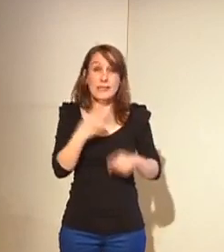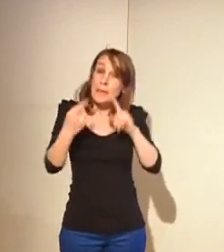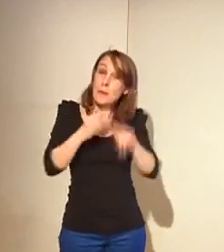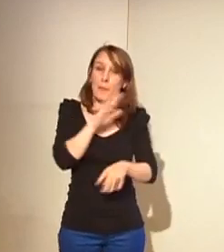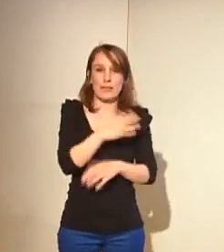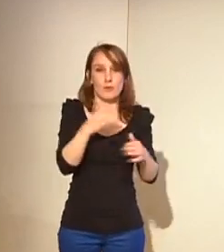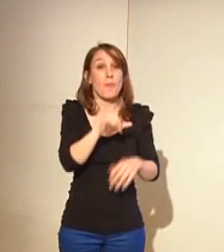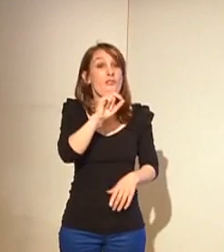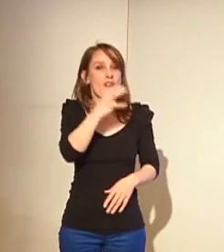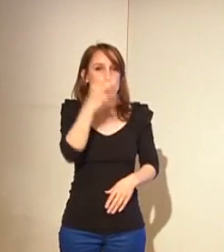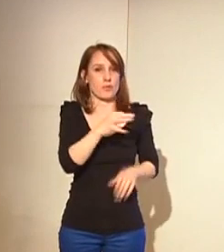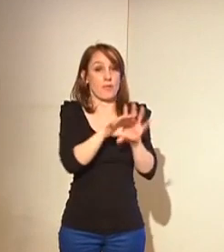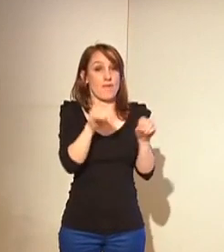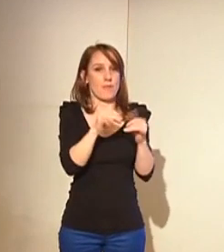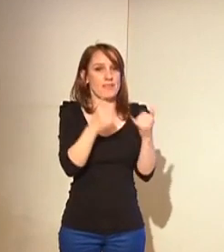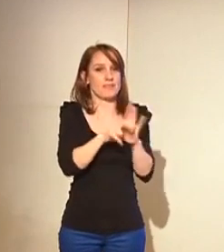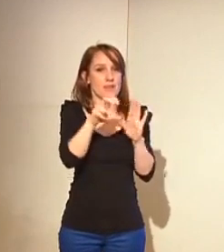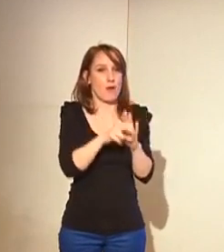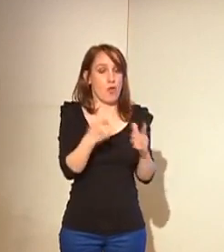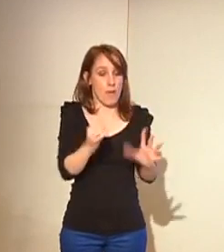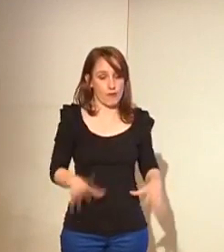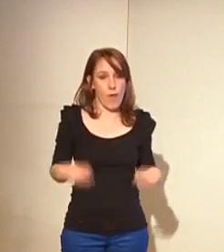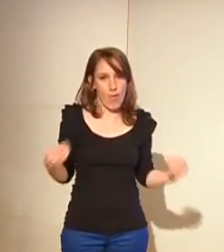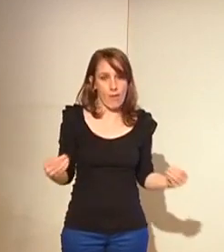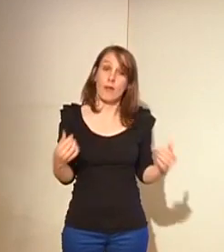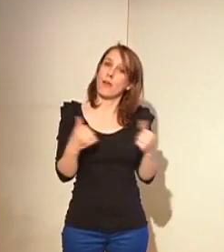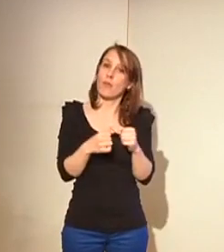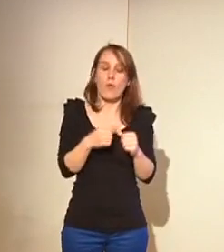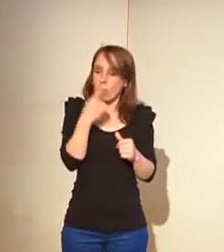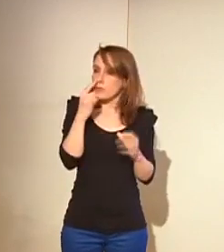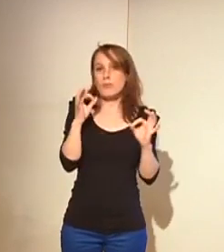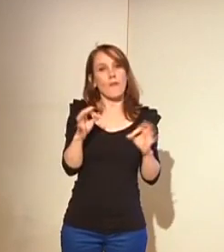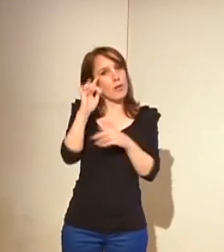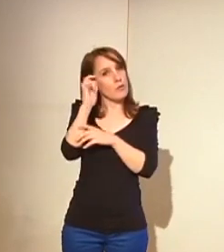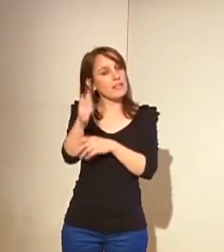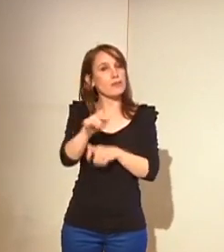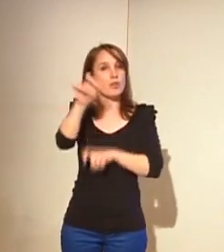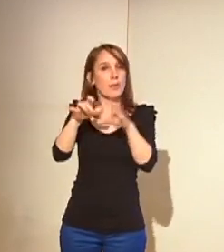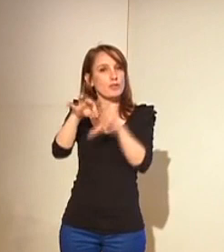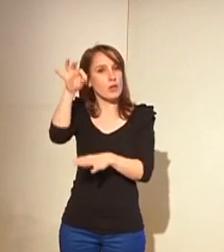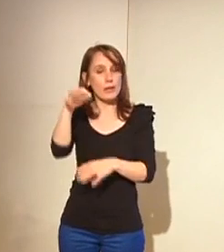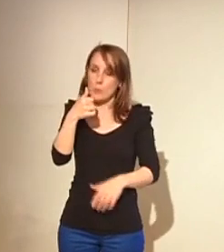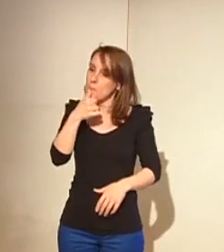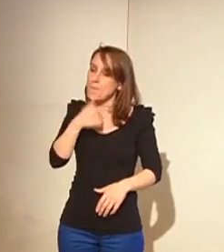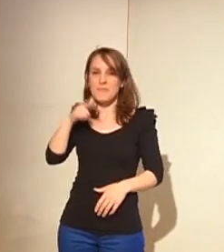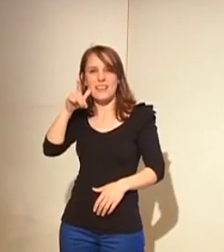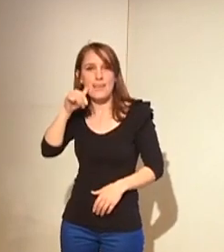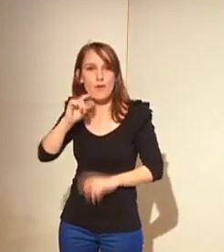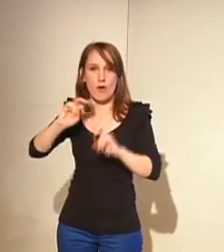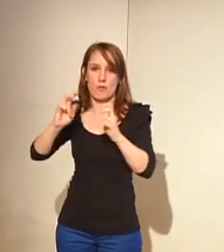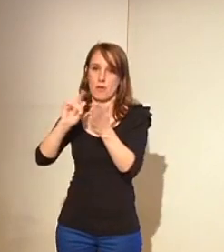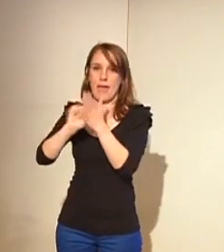familles greneblois les élus locaux fassent aussi un geste et en ce sens cette délibération peut